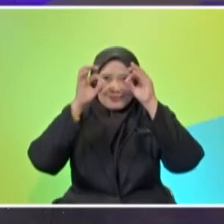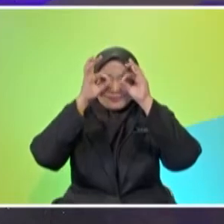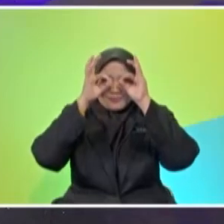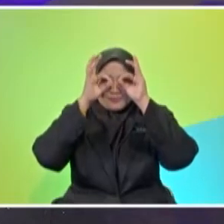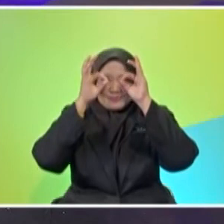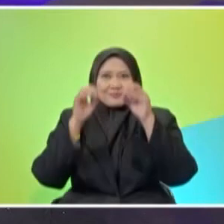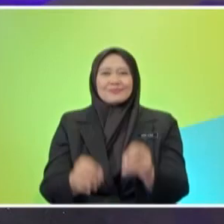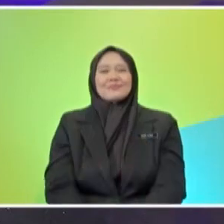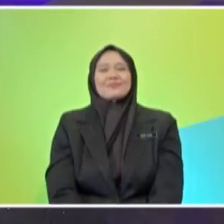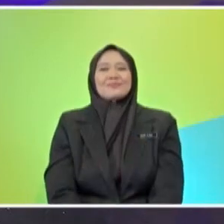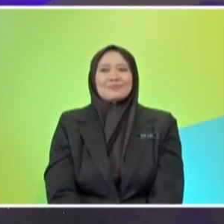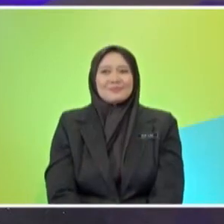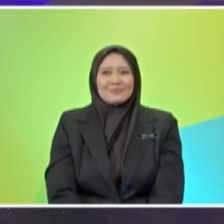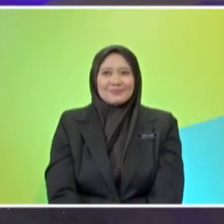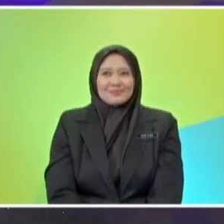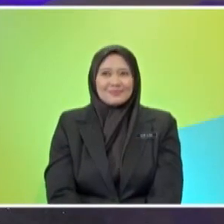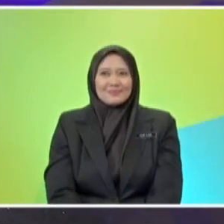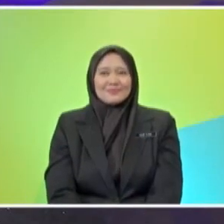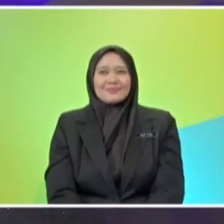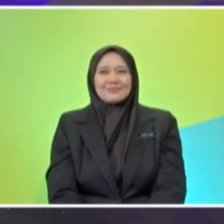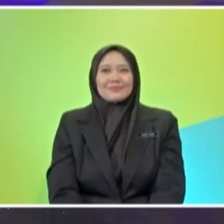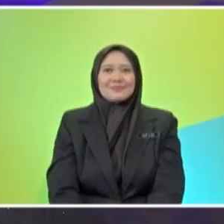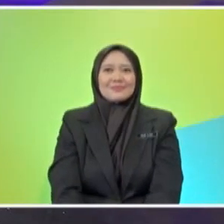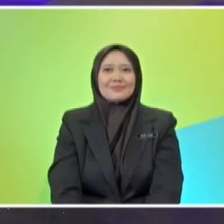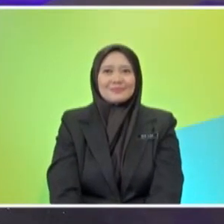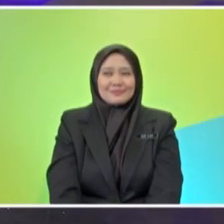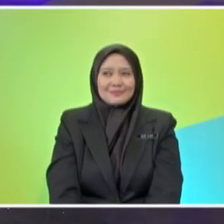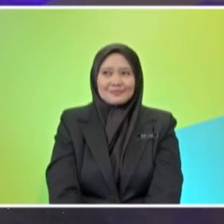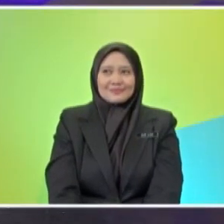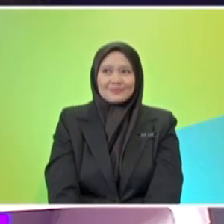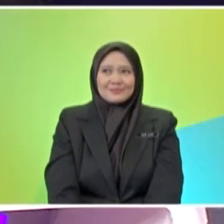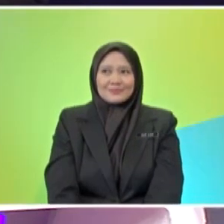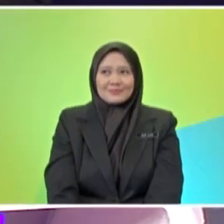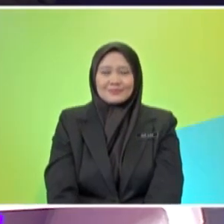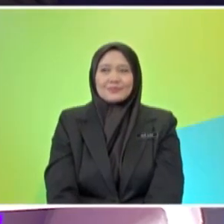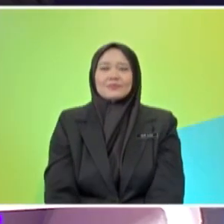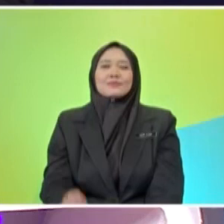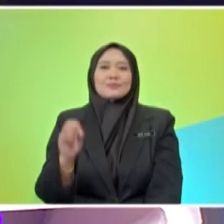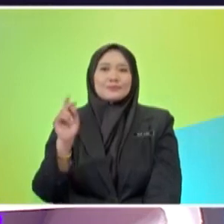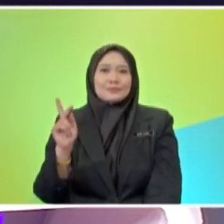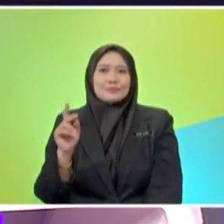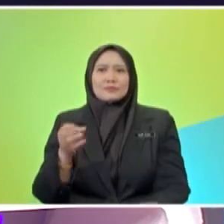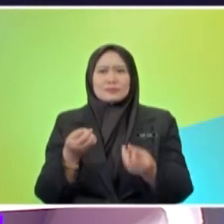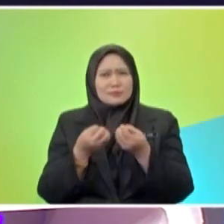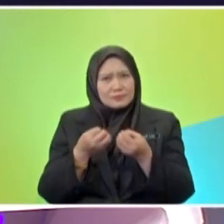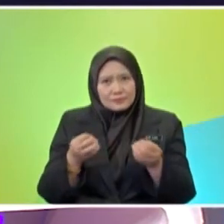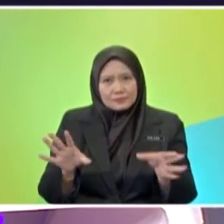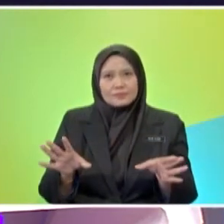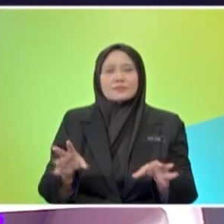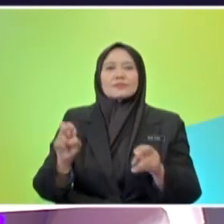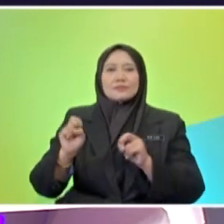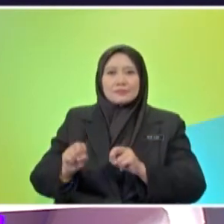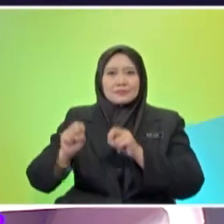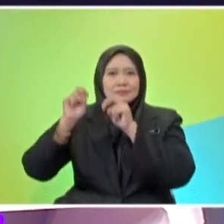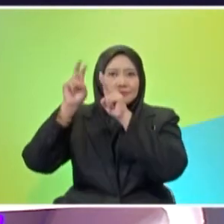datang. Tak nak. Ya. Okey, Ifan. Okey, kalau dah upload, kita dah muat naik pengatur